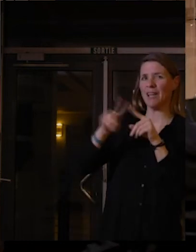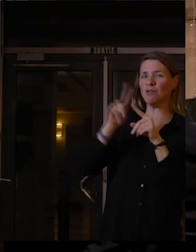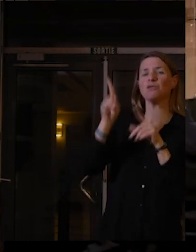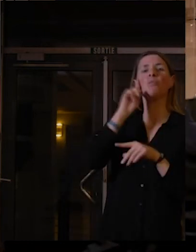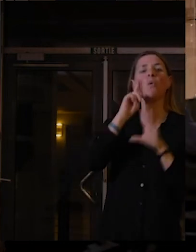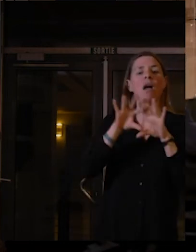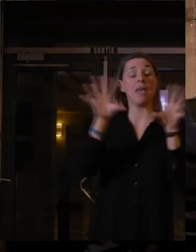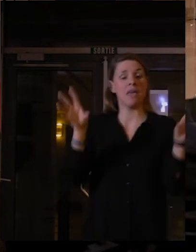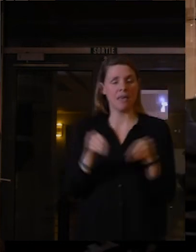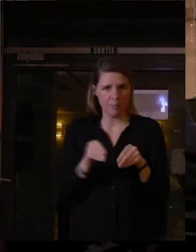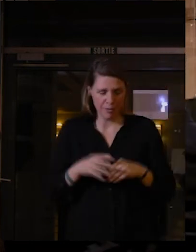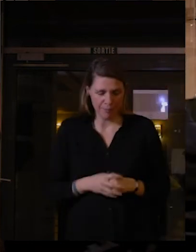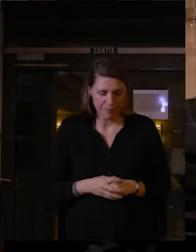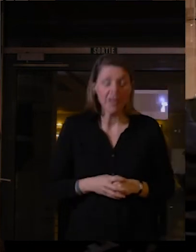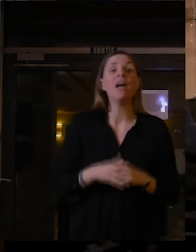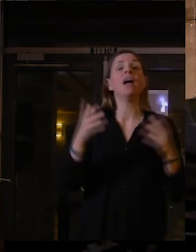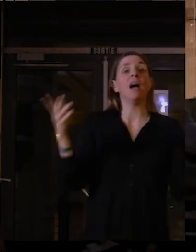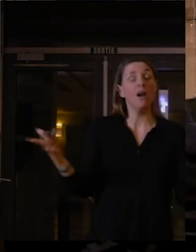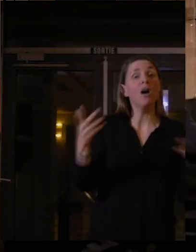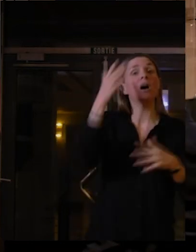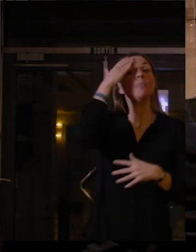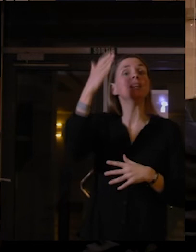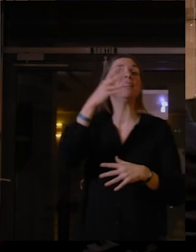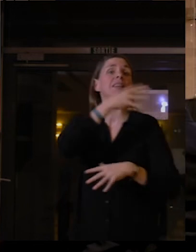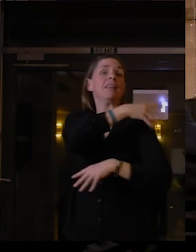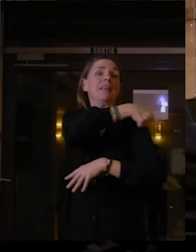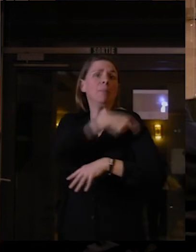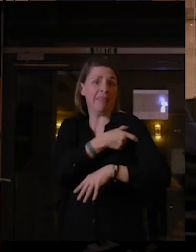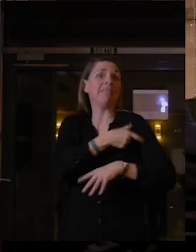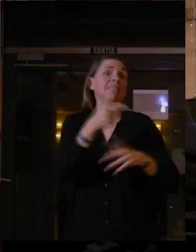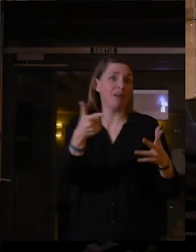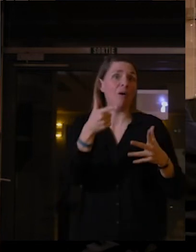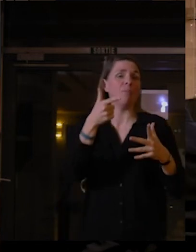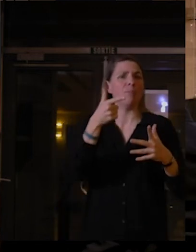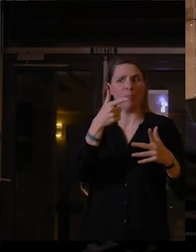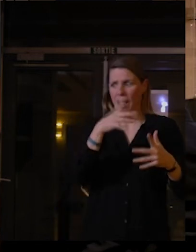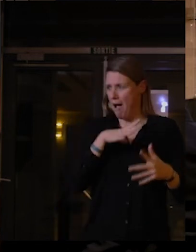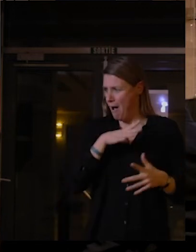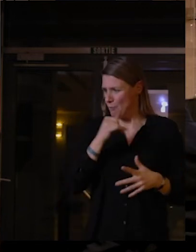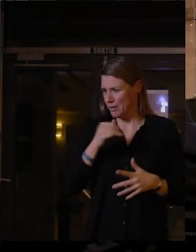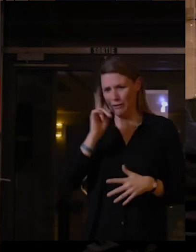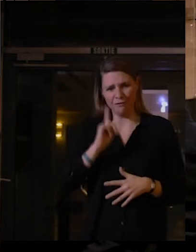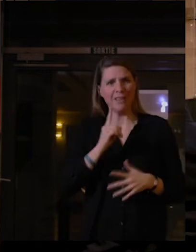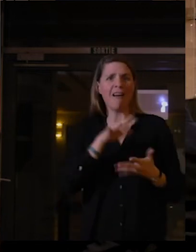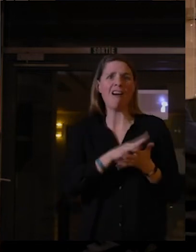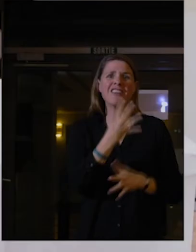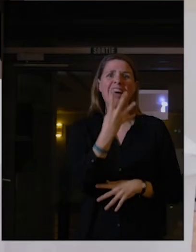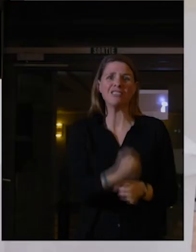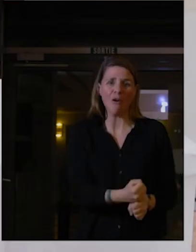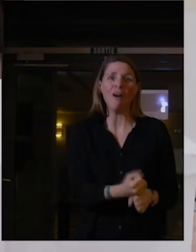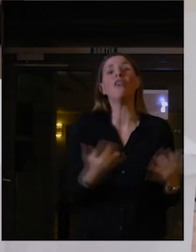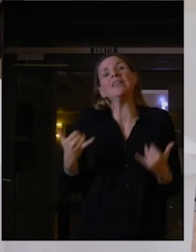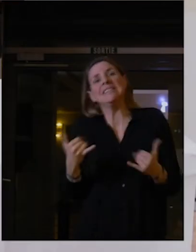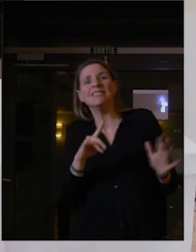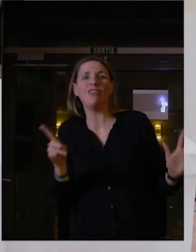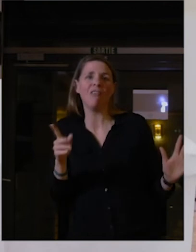l'équipe, nous, notre capitaine, elle est maman. Elle a une petite fille qui a 4 ans, et alors elle n'a pas eu sa fille ici, hein,